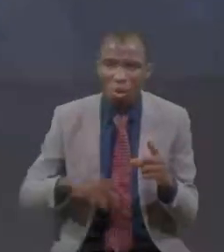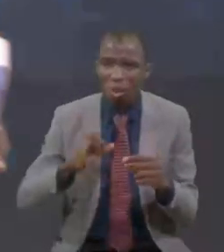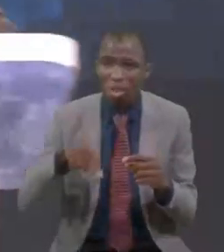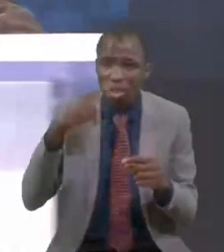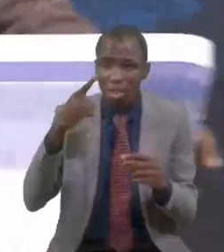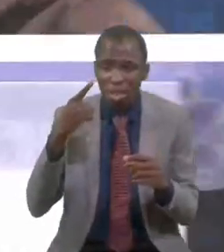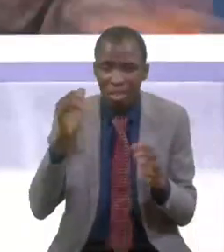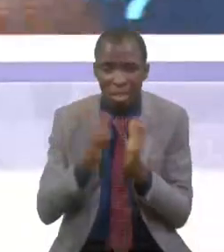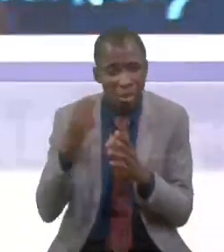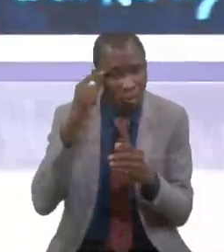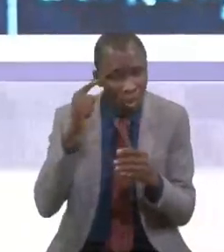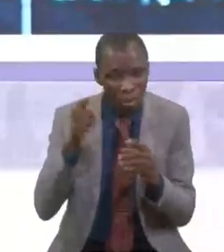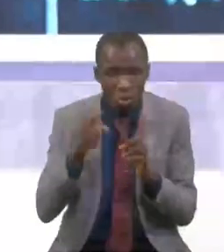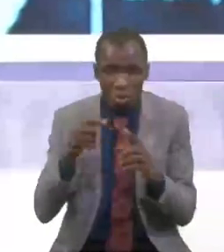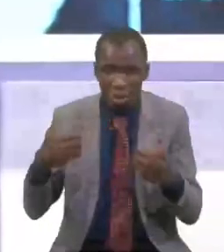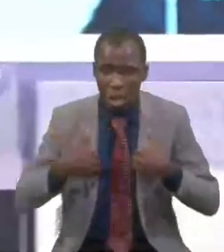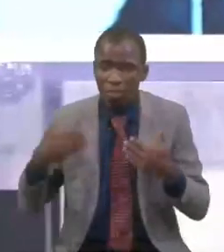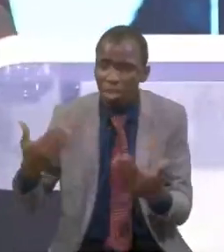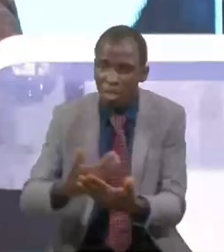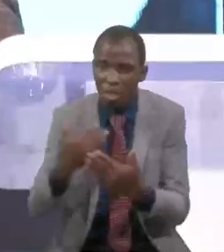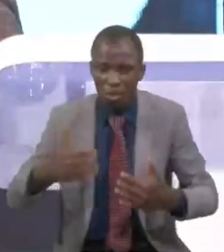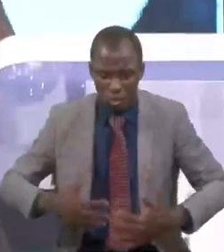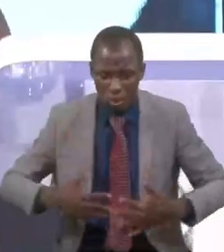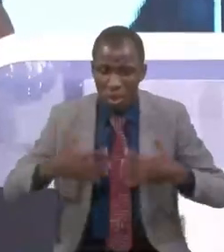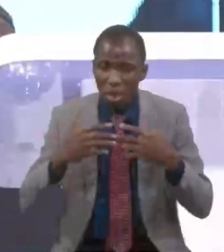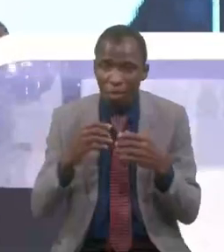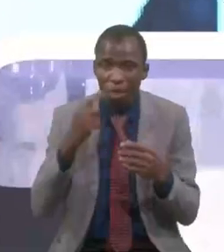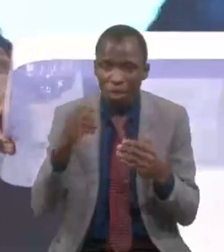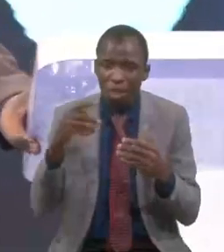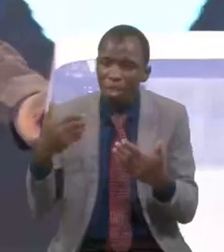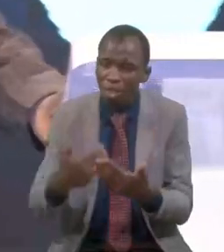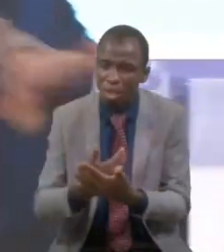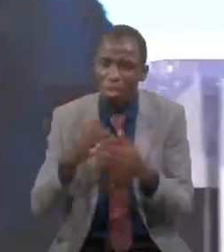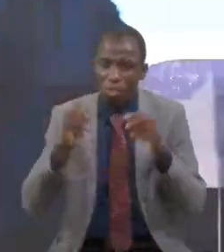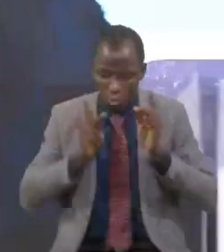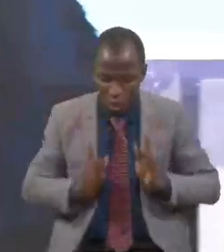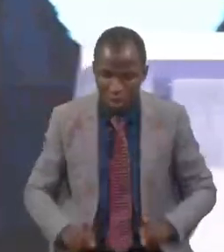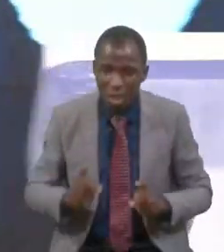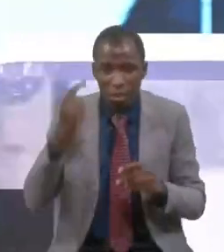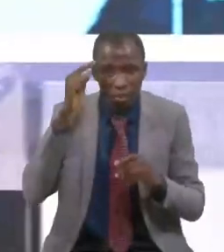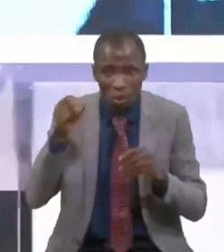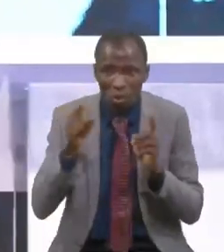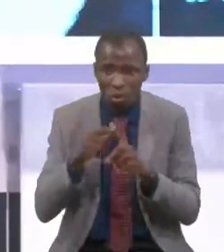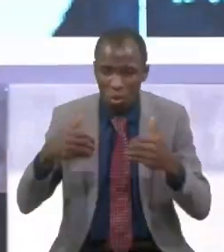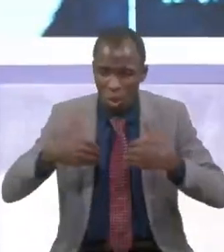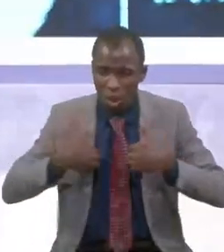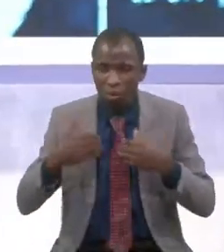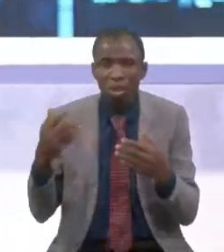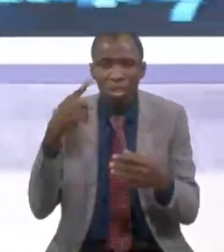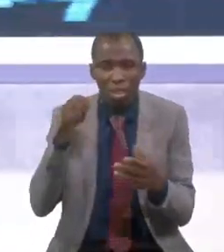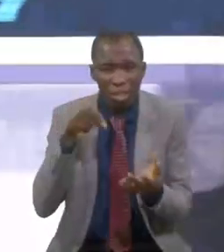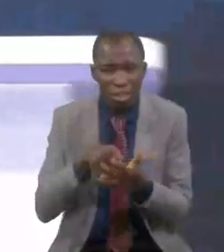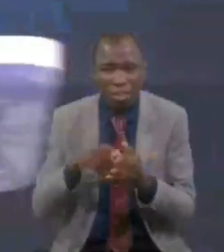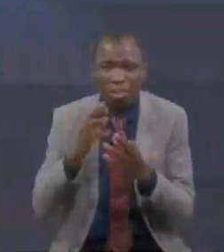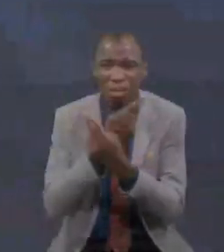toi pour que tu a une nouvelle vie la nouvelle personnalité pour que tu aies cette